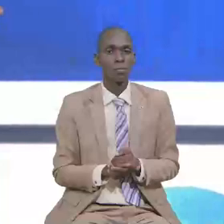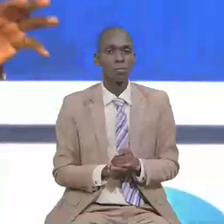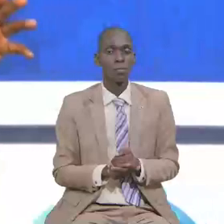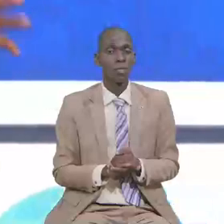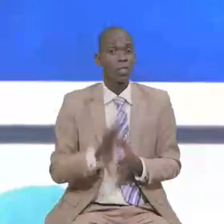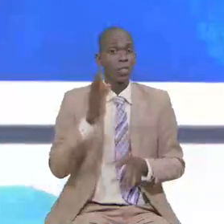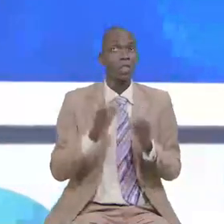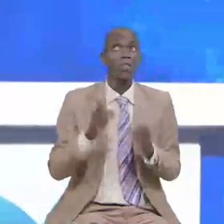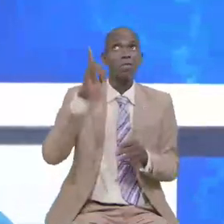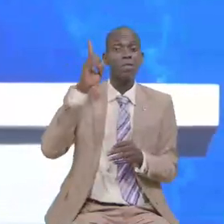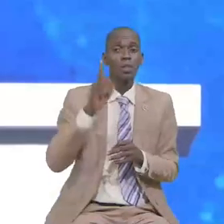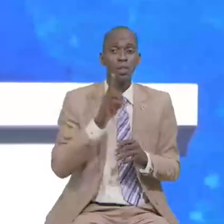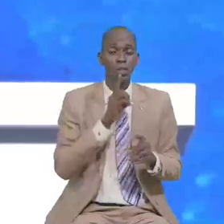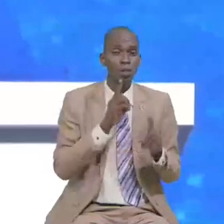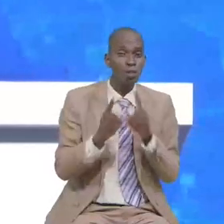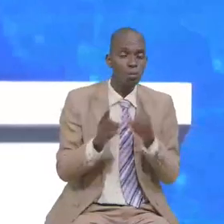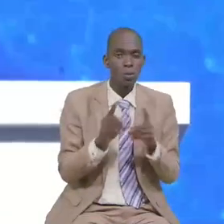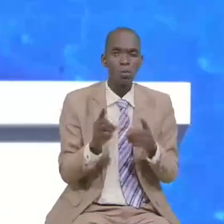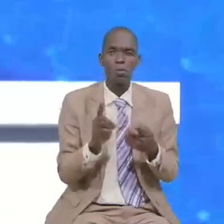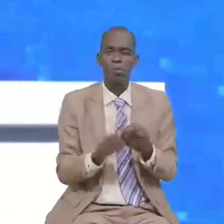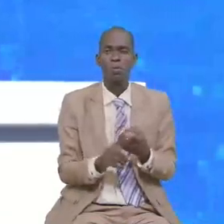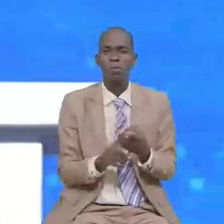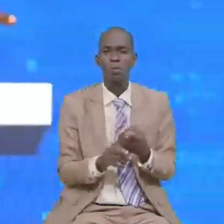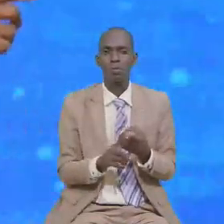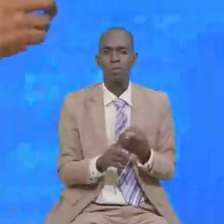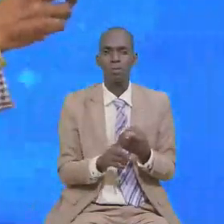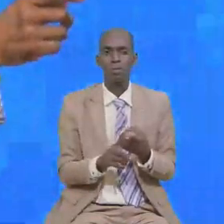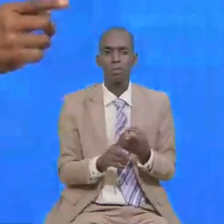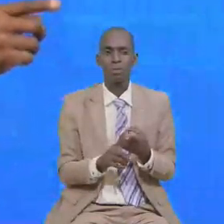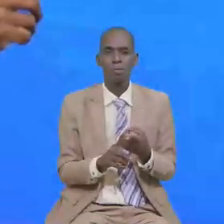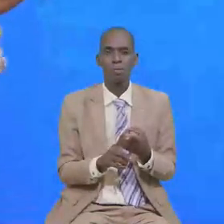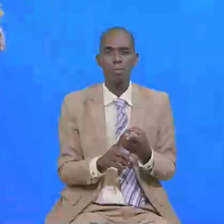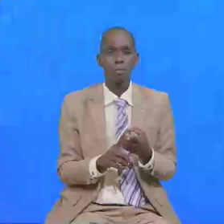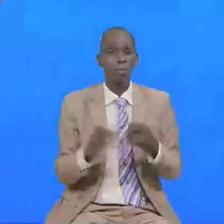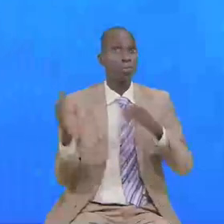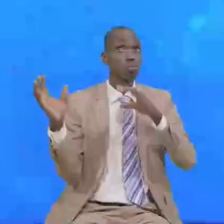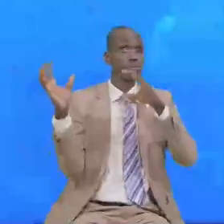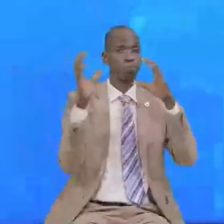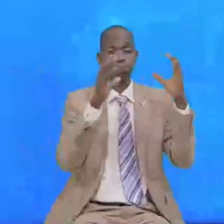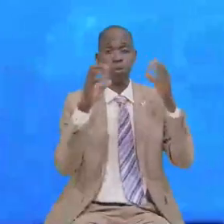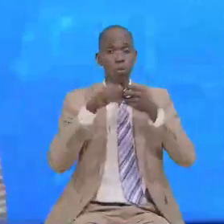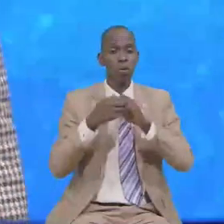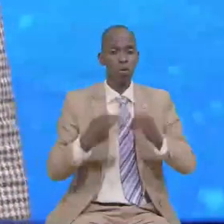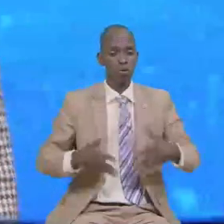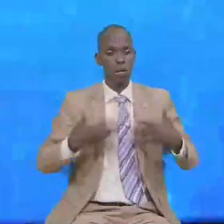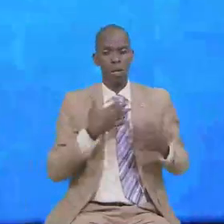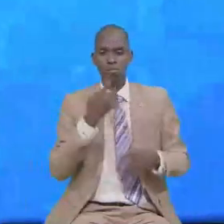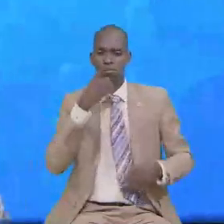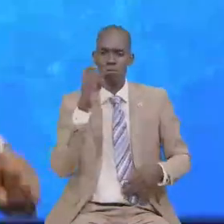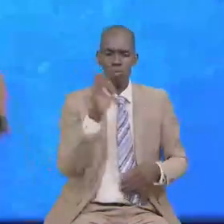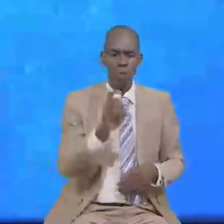S'il parle aux tempêtes de la vie, il dit que silence, tais-toi.